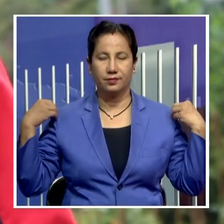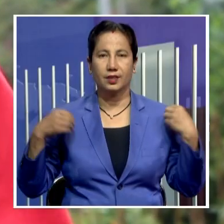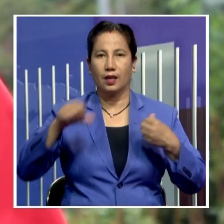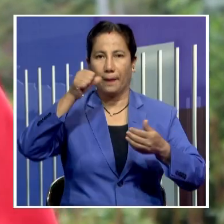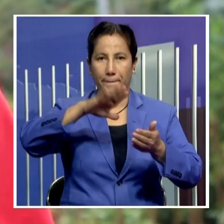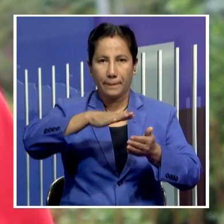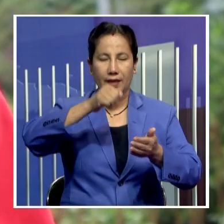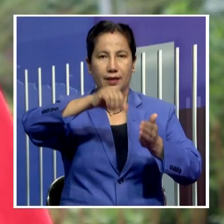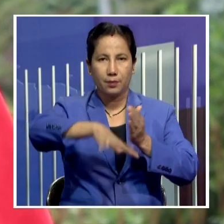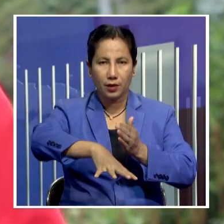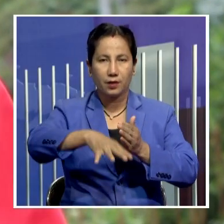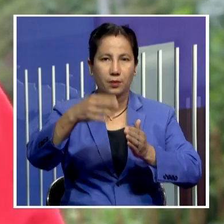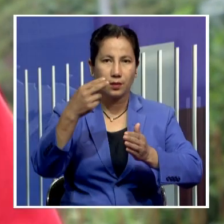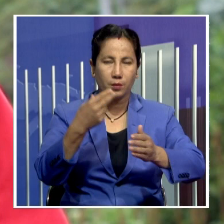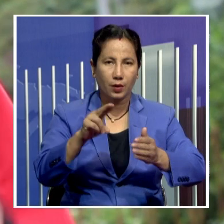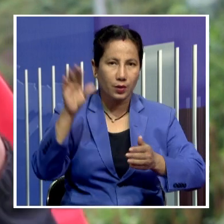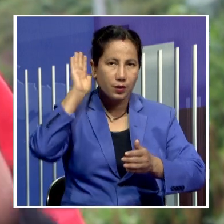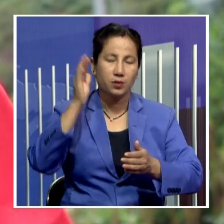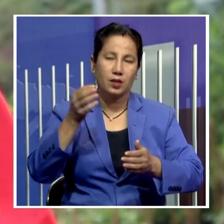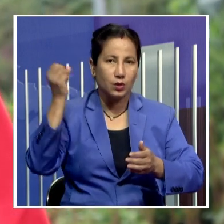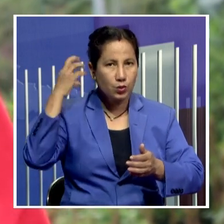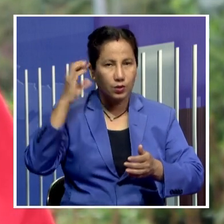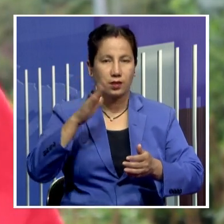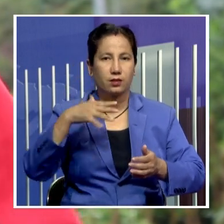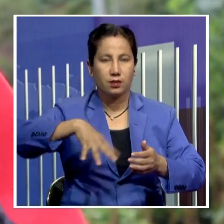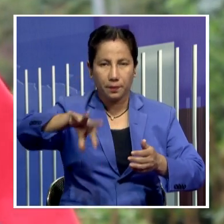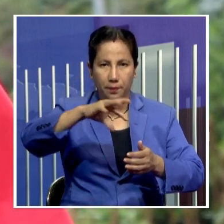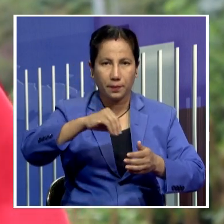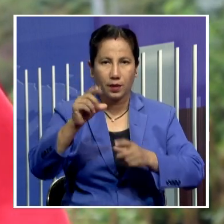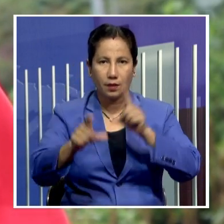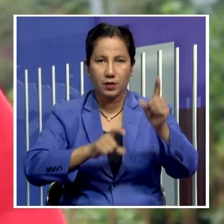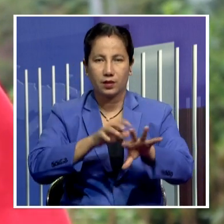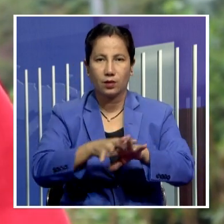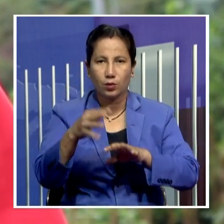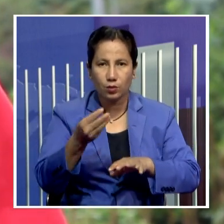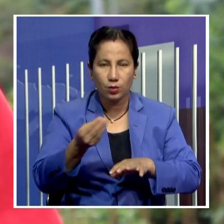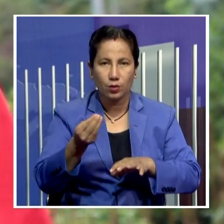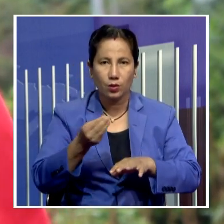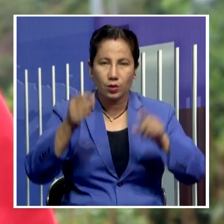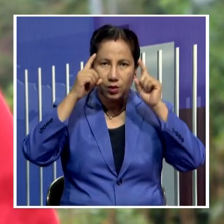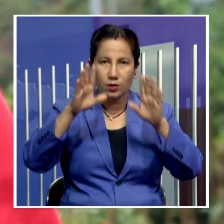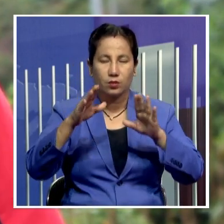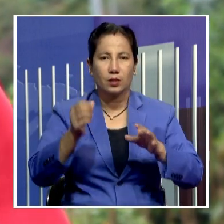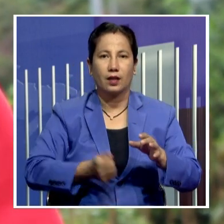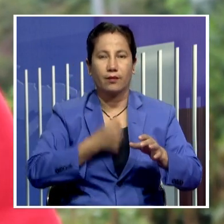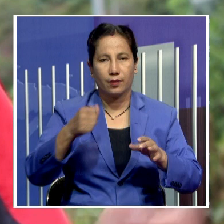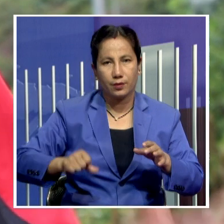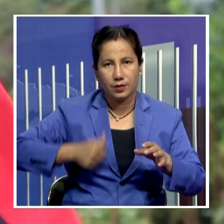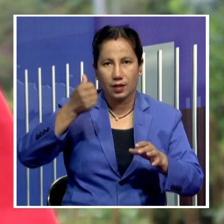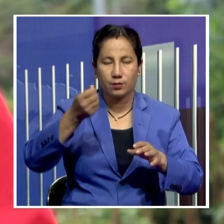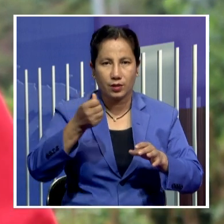बाढी पहिरोमा परेका समाचारहरू सुनिएका छन्। त्यसले गर्दा सर्वसाधारण पनि थोरै सुशिक्षित भएर आफ्नो ज्यान